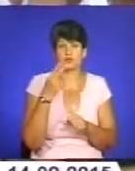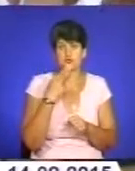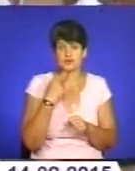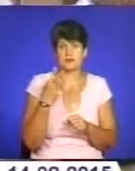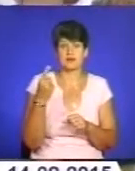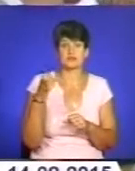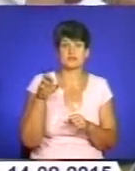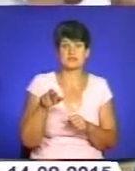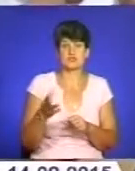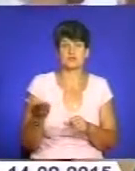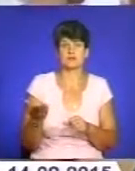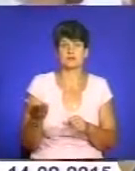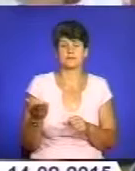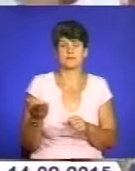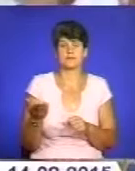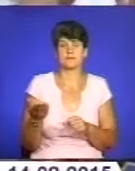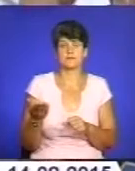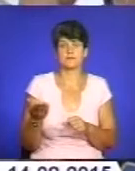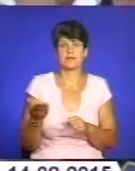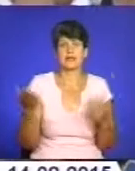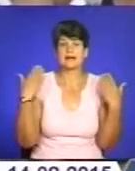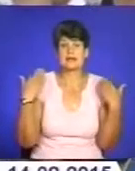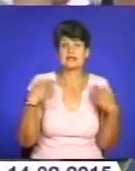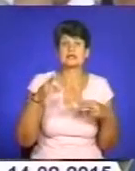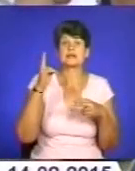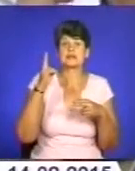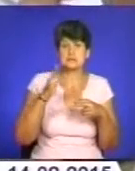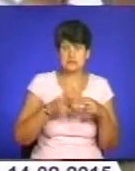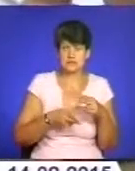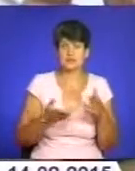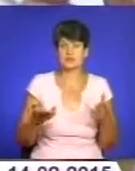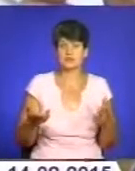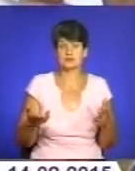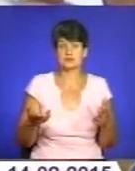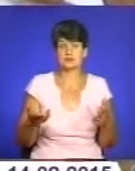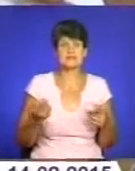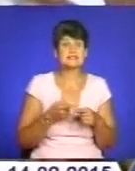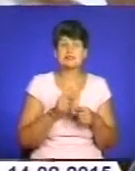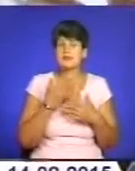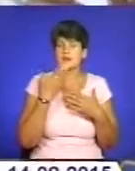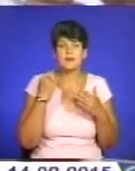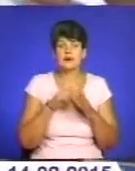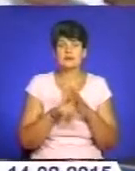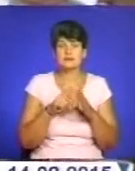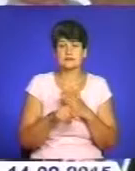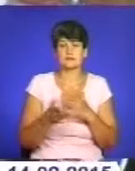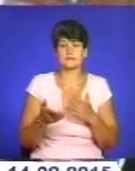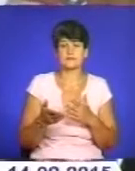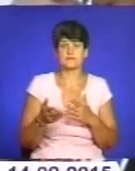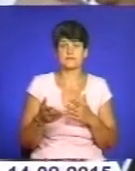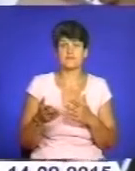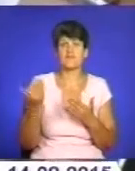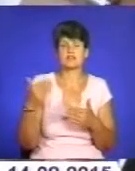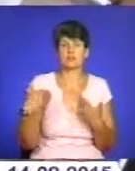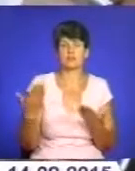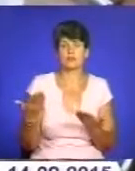1 січня. Канікули закінчилися. Розумієте? Це не має значення, ми виходимо тоді, коли нам